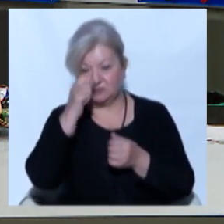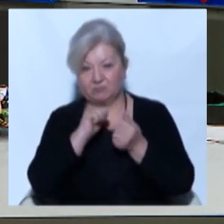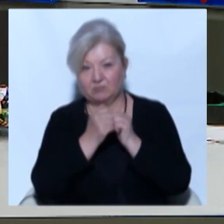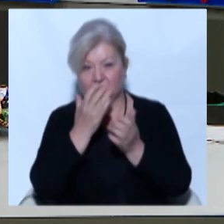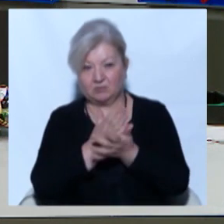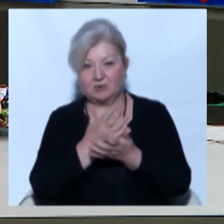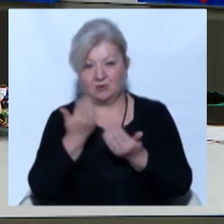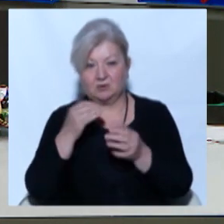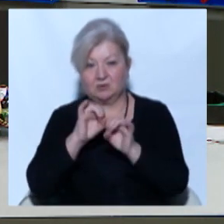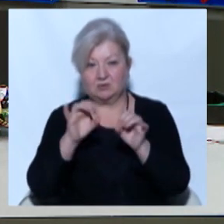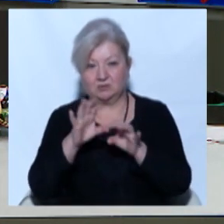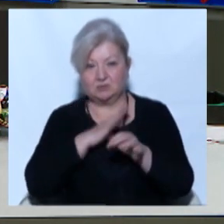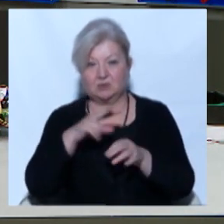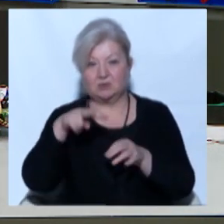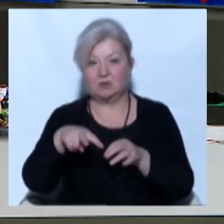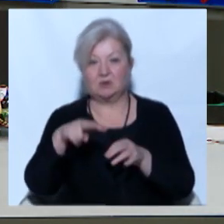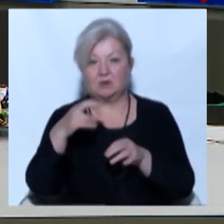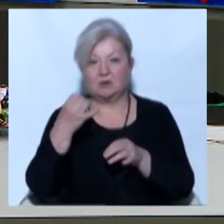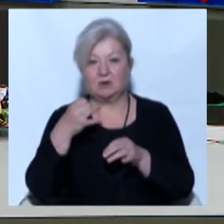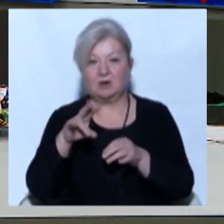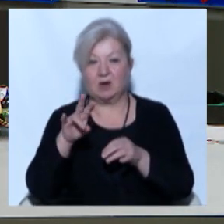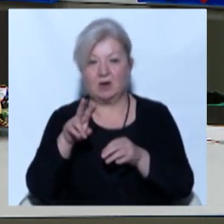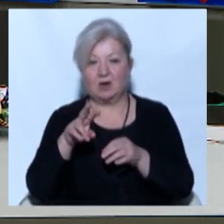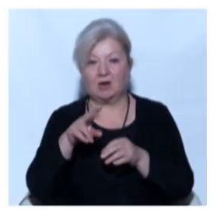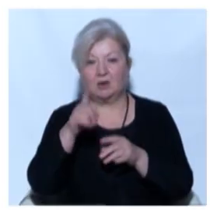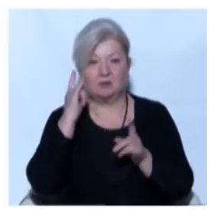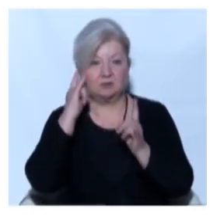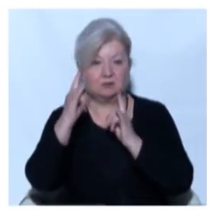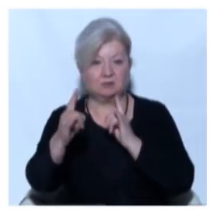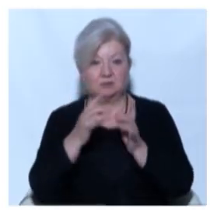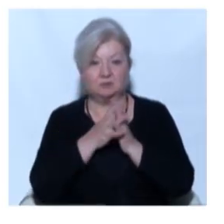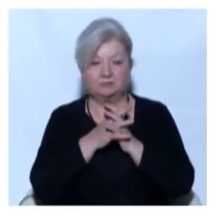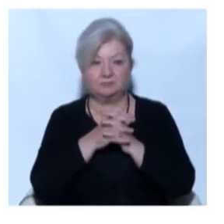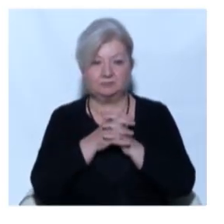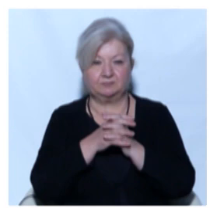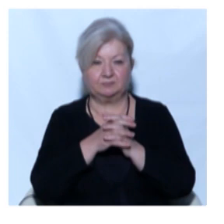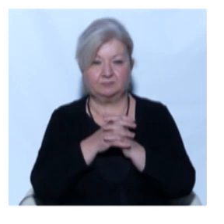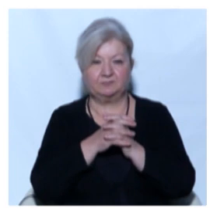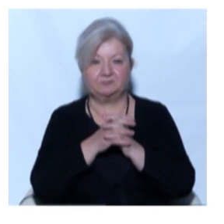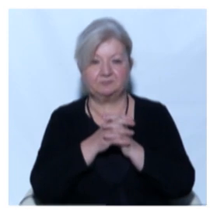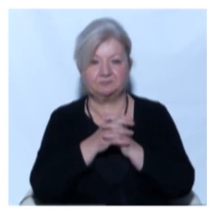ჰერცია გვახსოვს 440-ზე ჩვენ თქვით ლა, ხო?